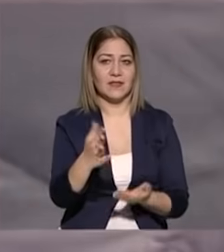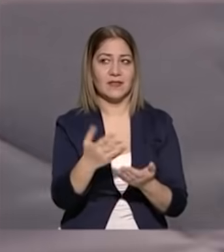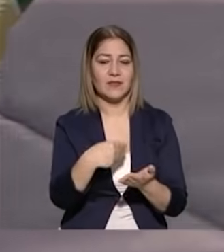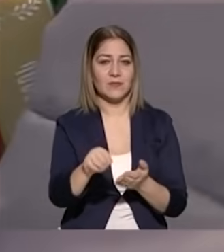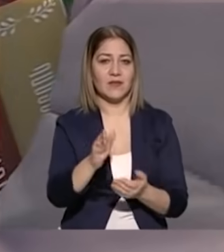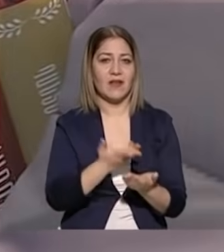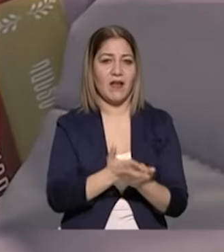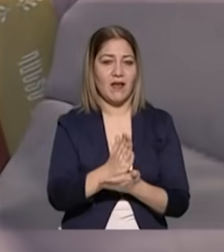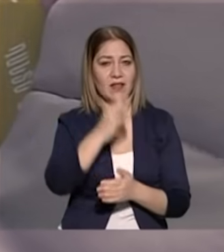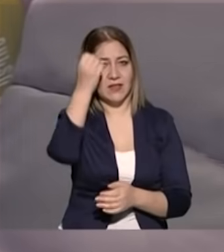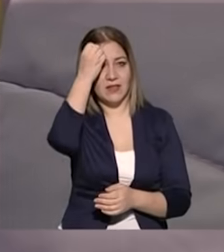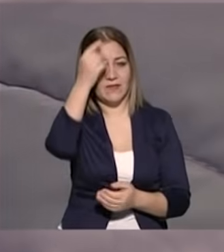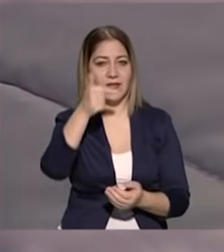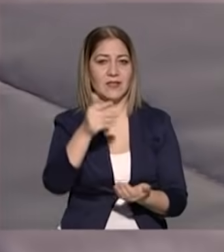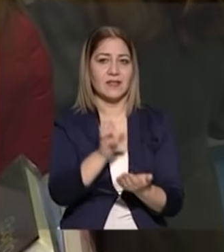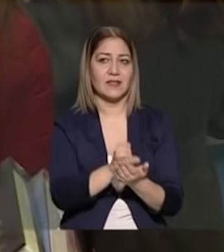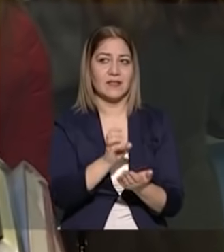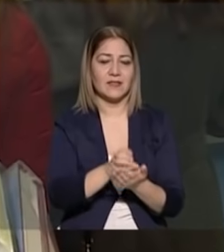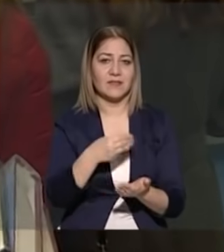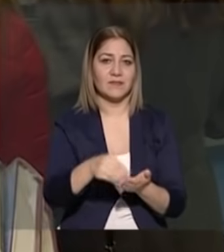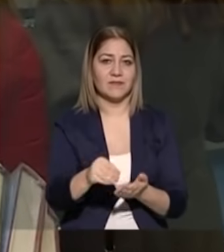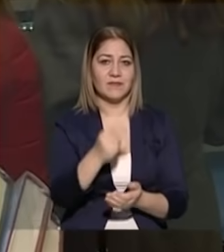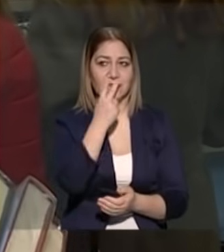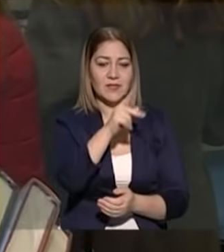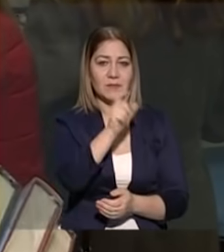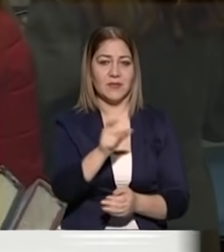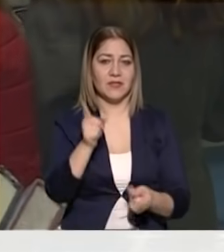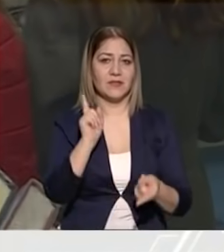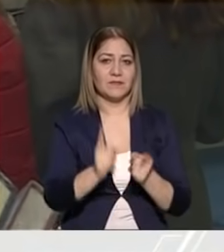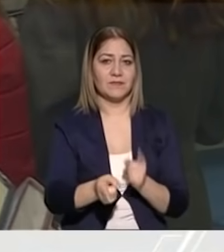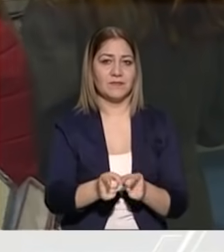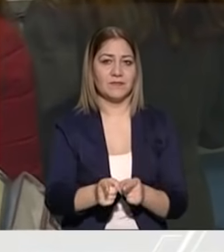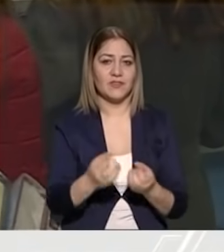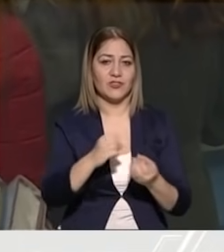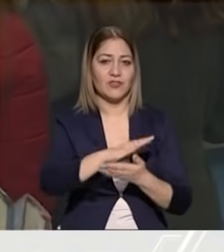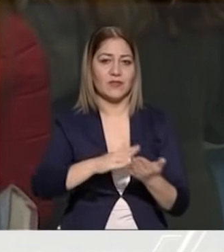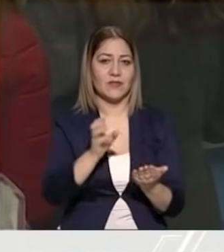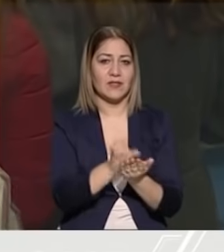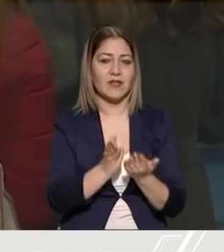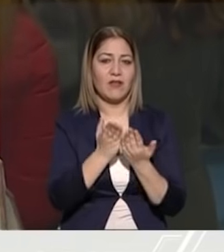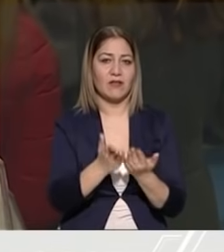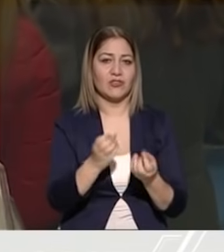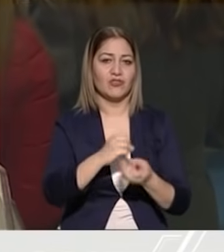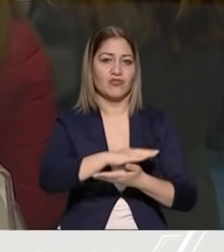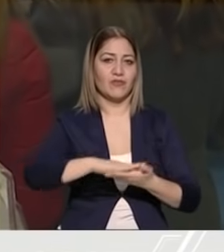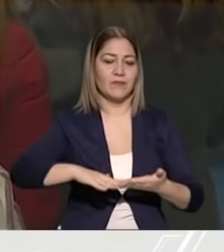քաղաքական, նաև գեղարվեստական գրականություն։ Ականատես ենք լինում, որ մարդիկ իրականում շարունակում են գիր կարդալ,